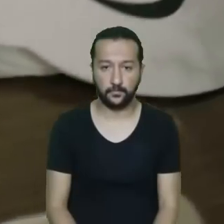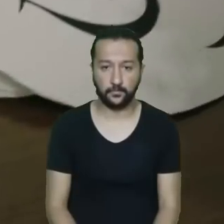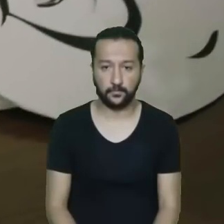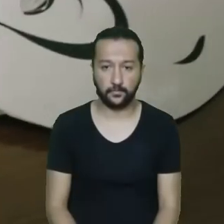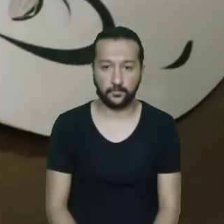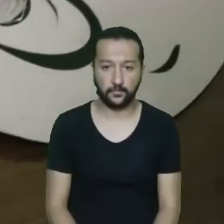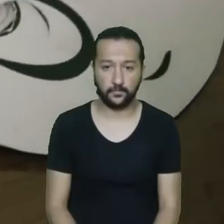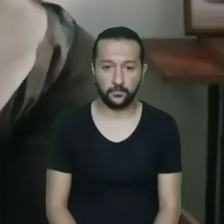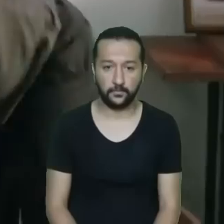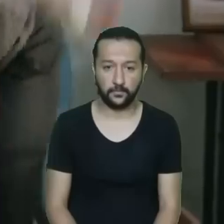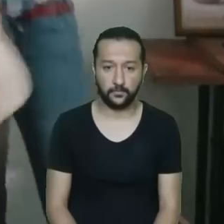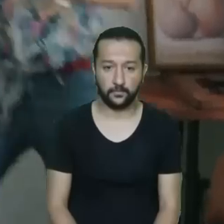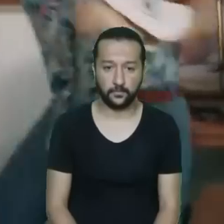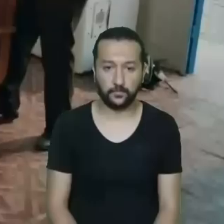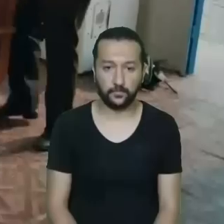Düzinelerce çıkardı.